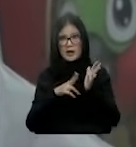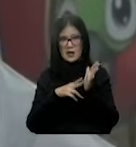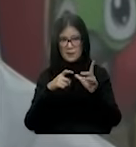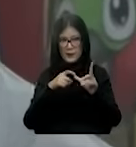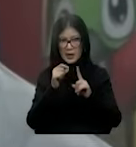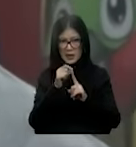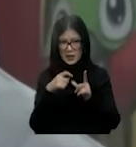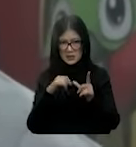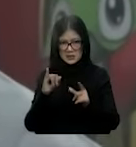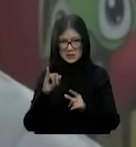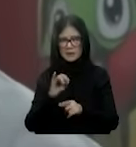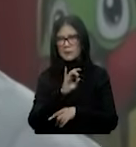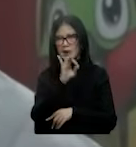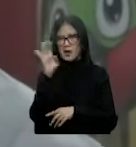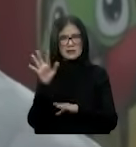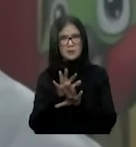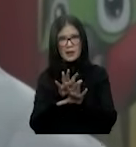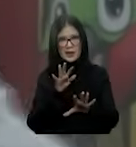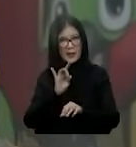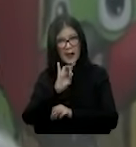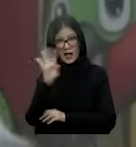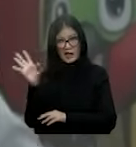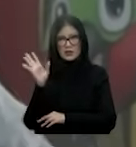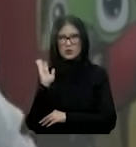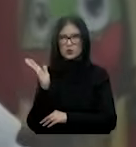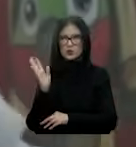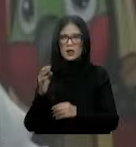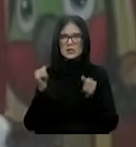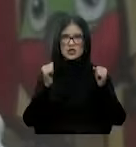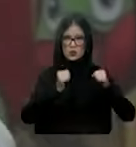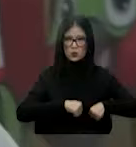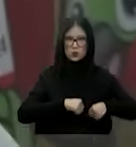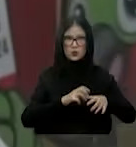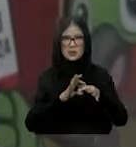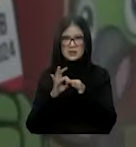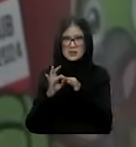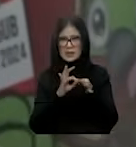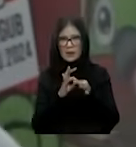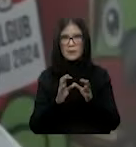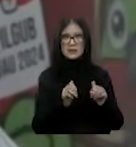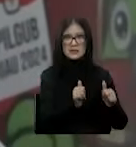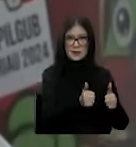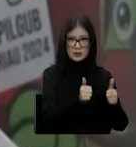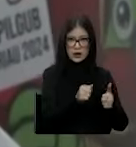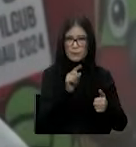dan beberapa partai lainnya sudah semua solid. Sekarang kita sudah siap untuk berjuang.